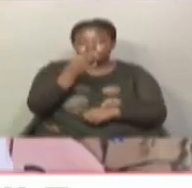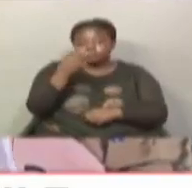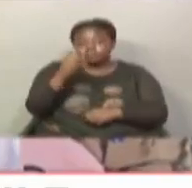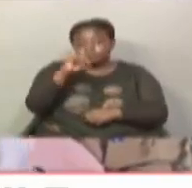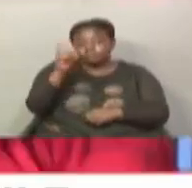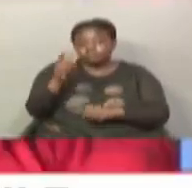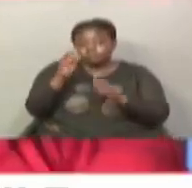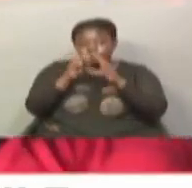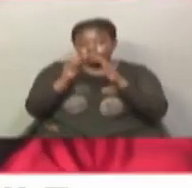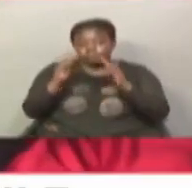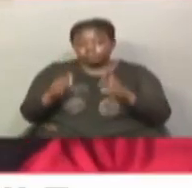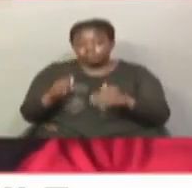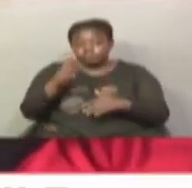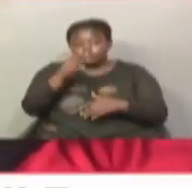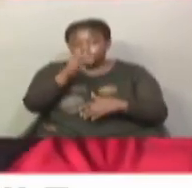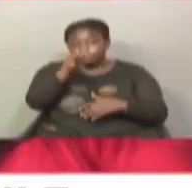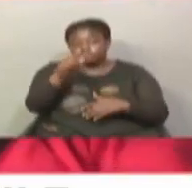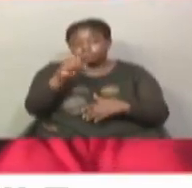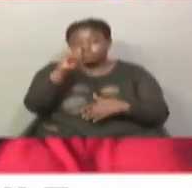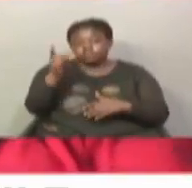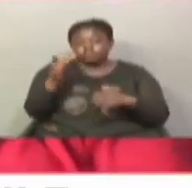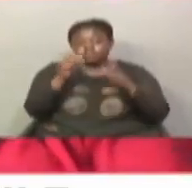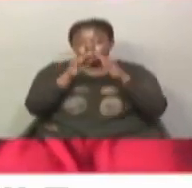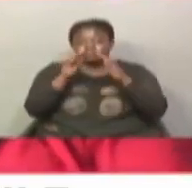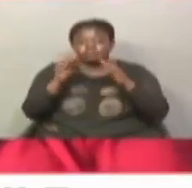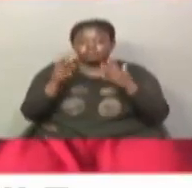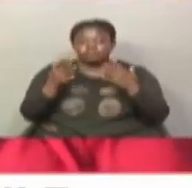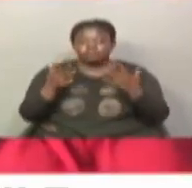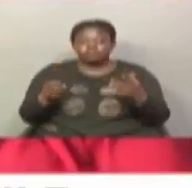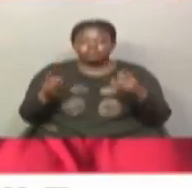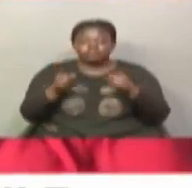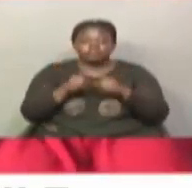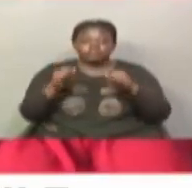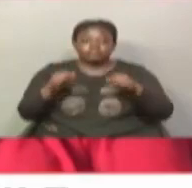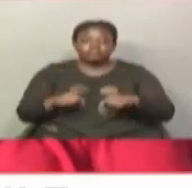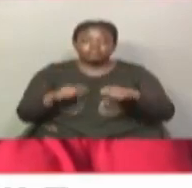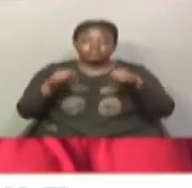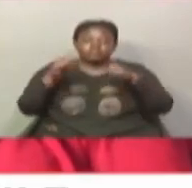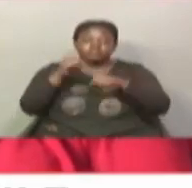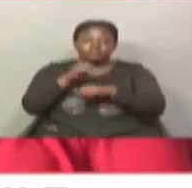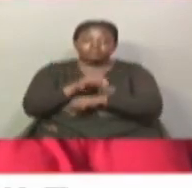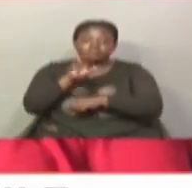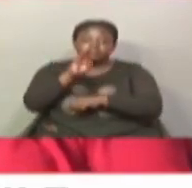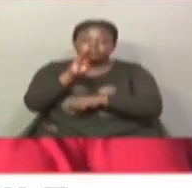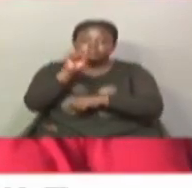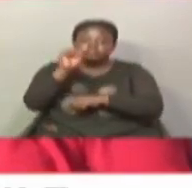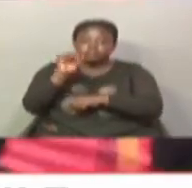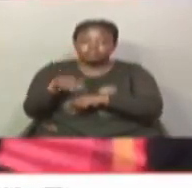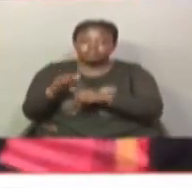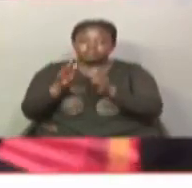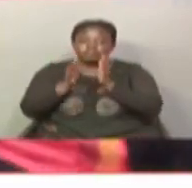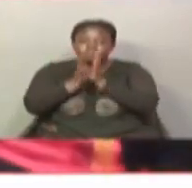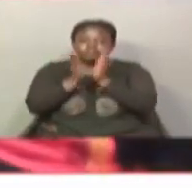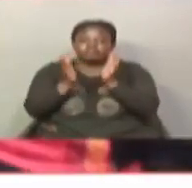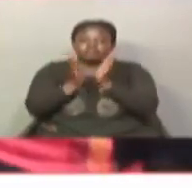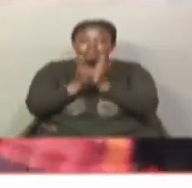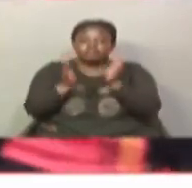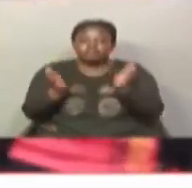ddala ate abalala ne batidda mu ddala eryokubiri ng'akulira ebyensoma beti nabiri bwalambulula.